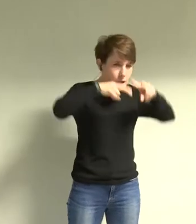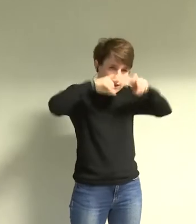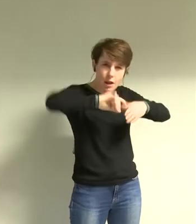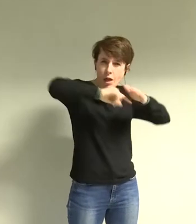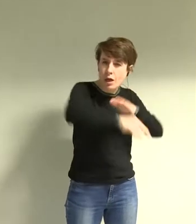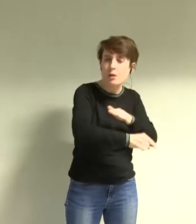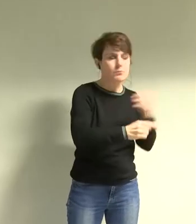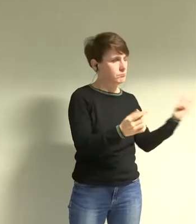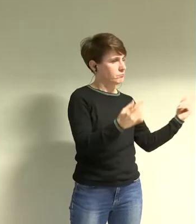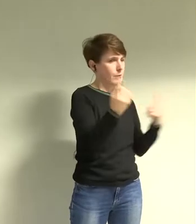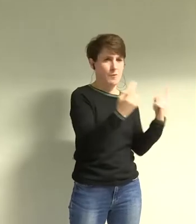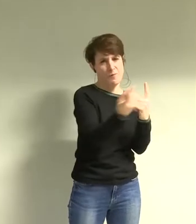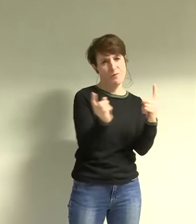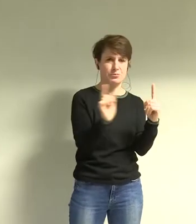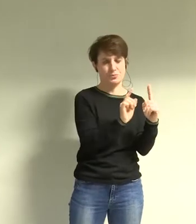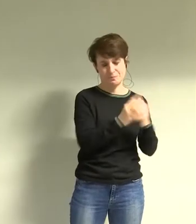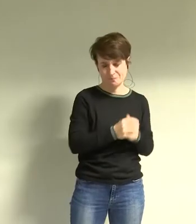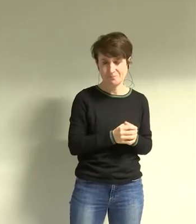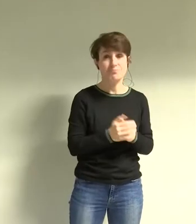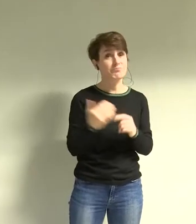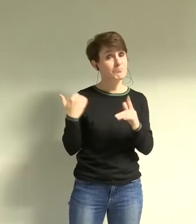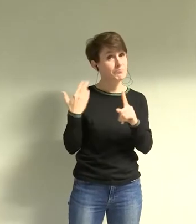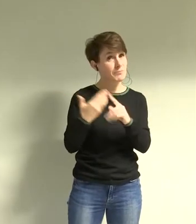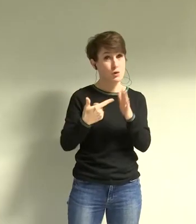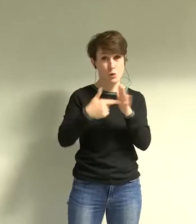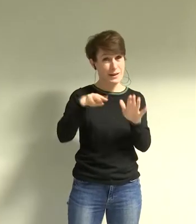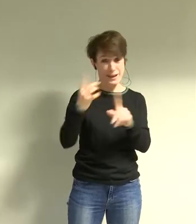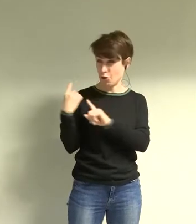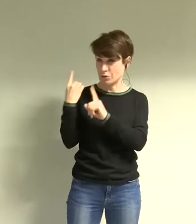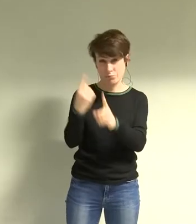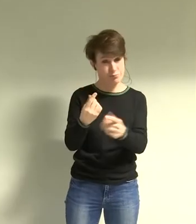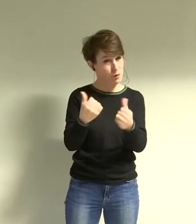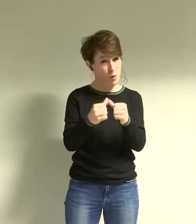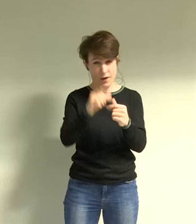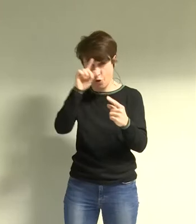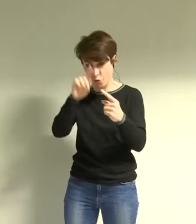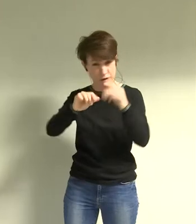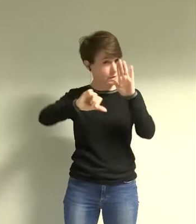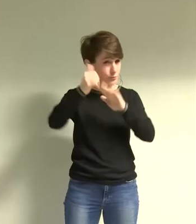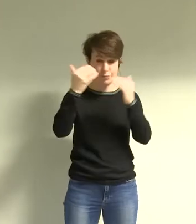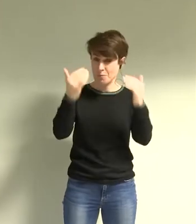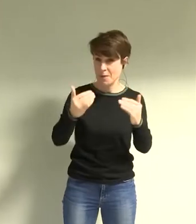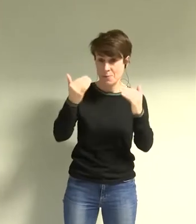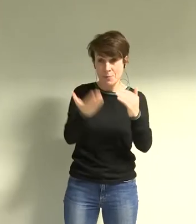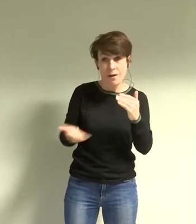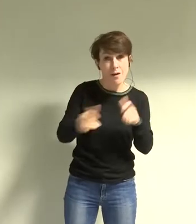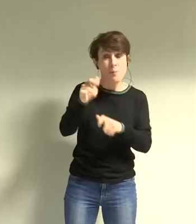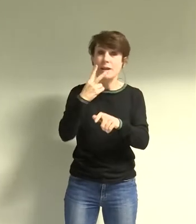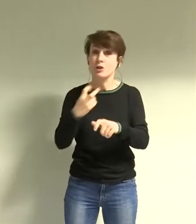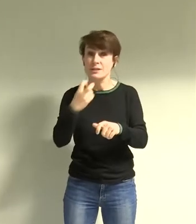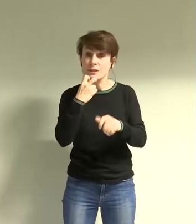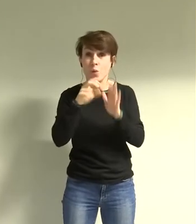depuis 2014 notre objectif reste le même associer les grenoblois et grenoblois aux décisions qui les concernent